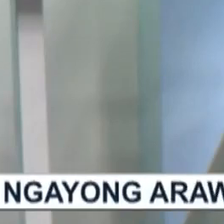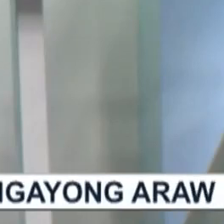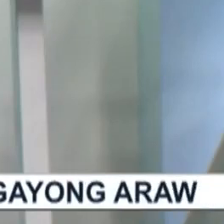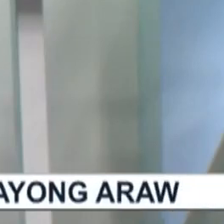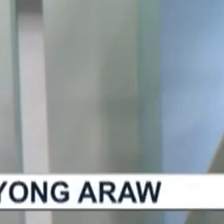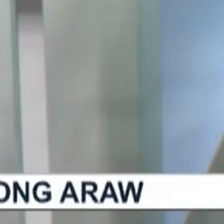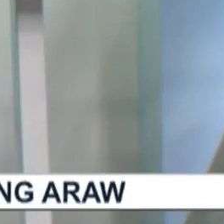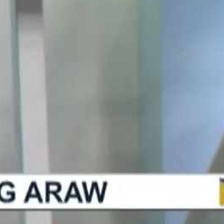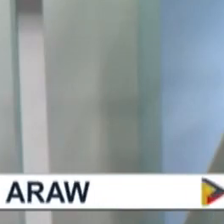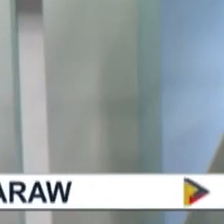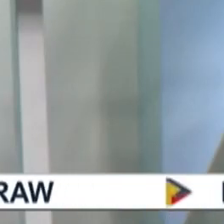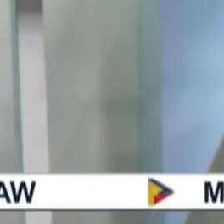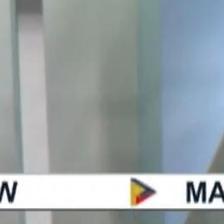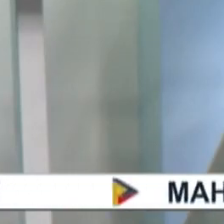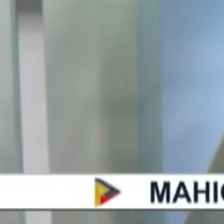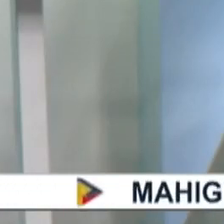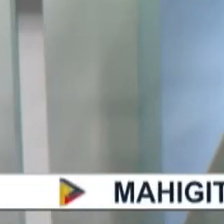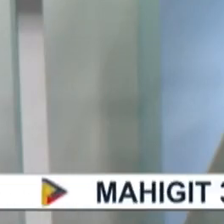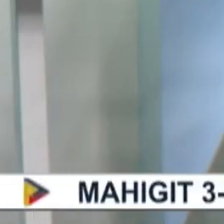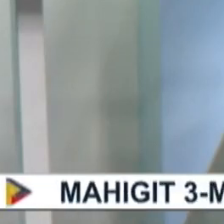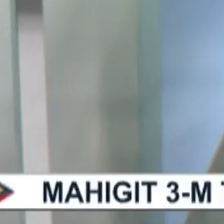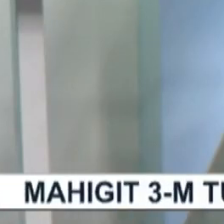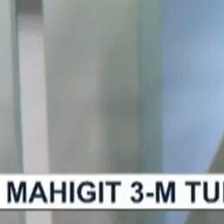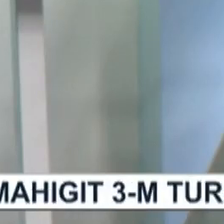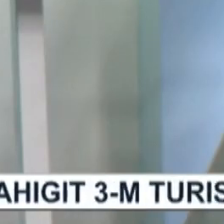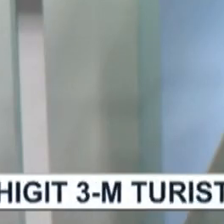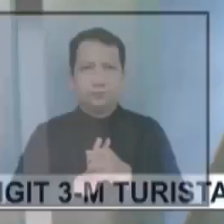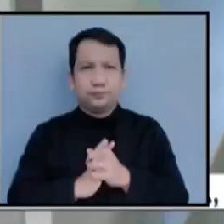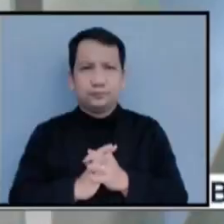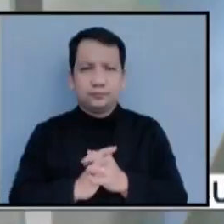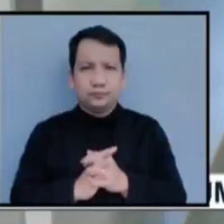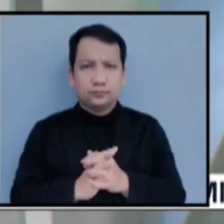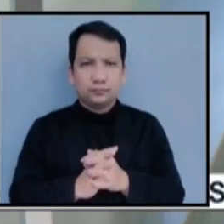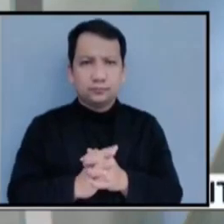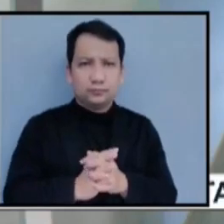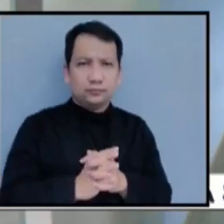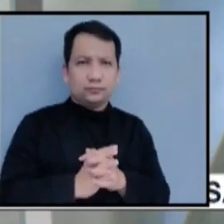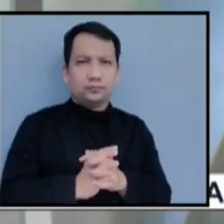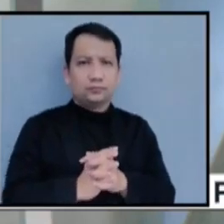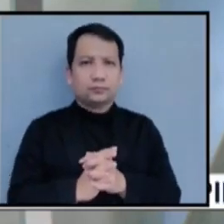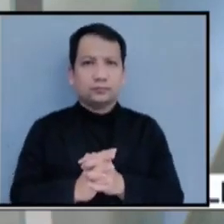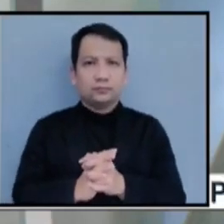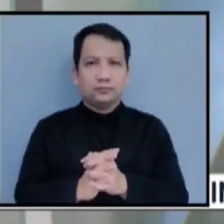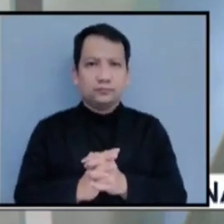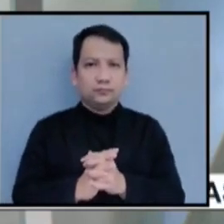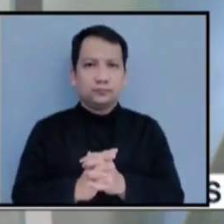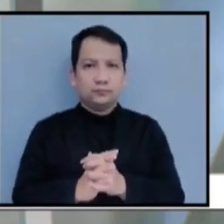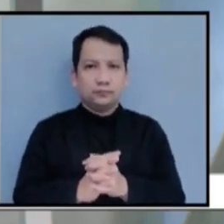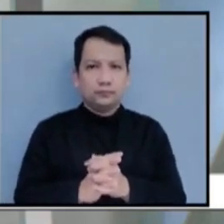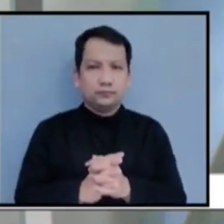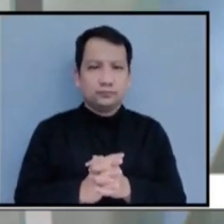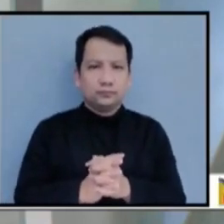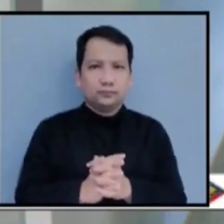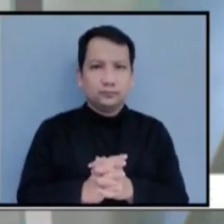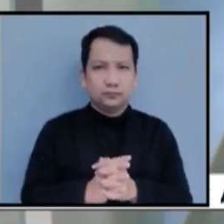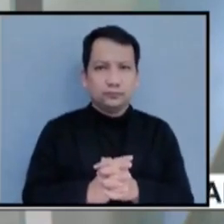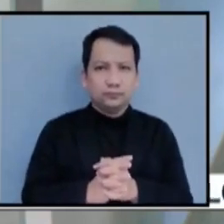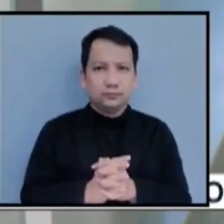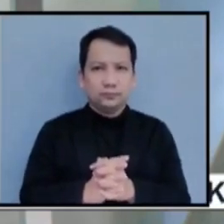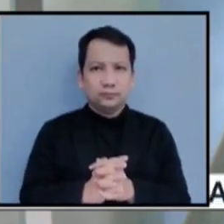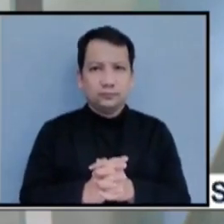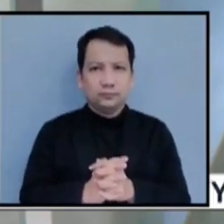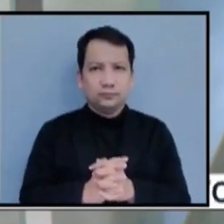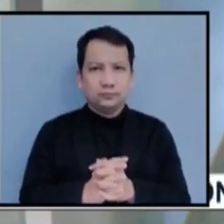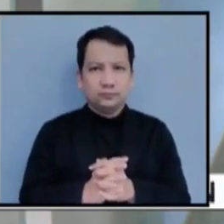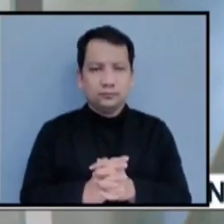Pinagtibay ng Korte Suprema ang pagbasura sa forfeiture case laban kay dating Pangulong Ferdinand Marcos Sr., dating